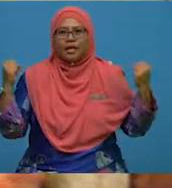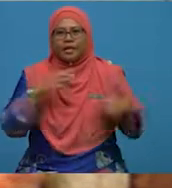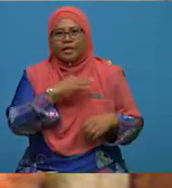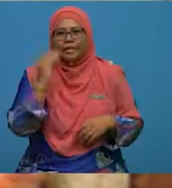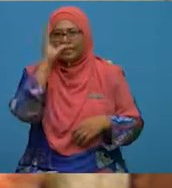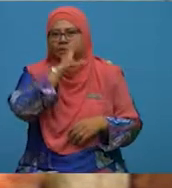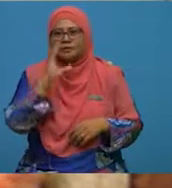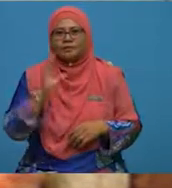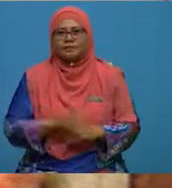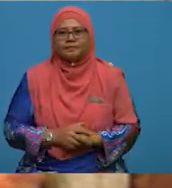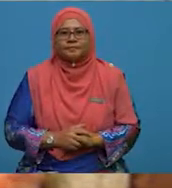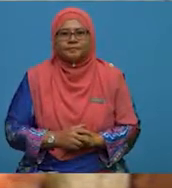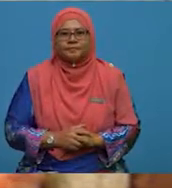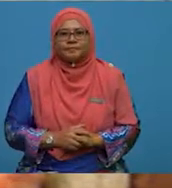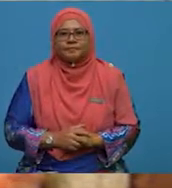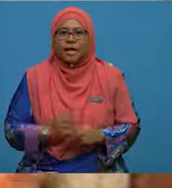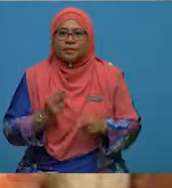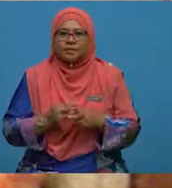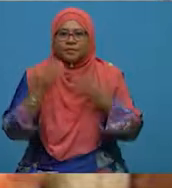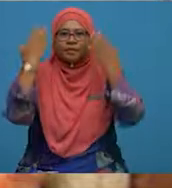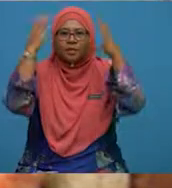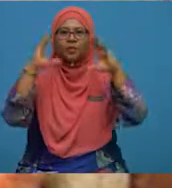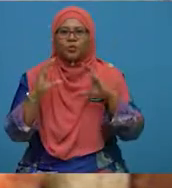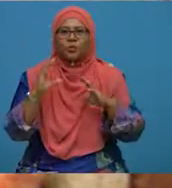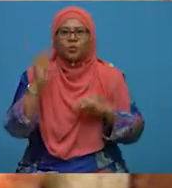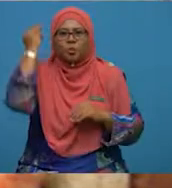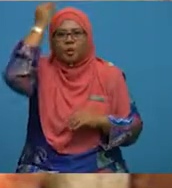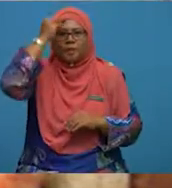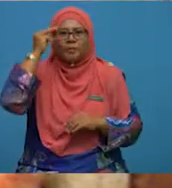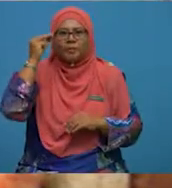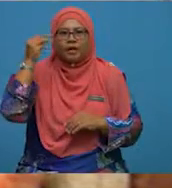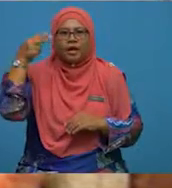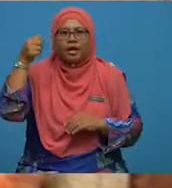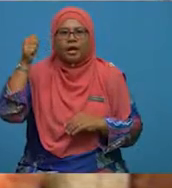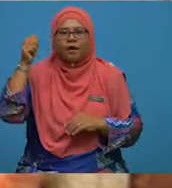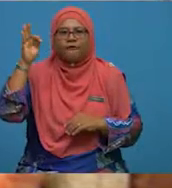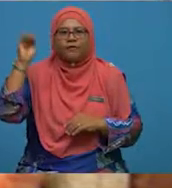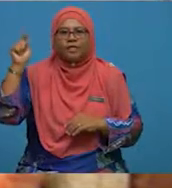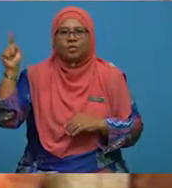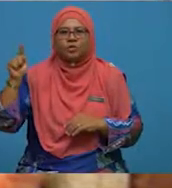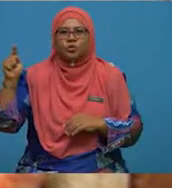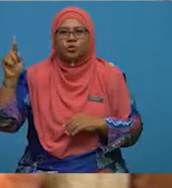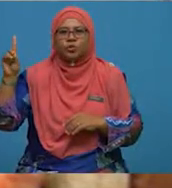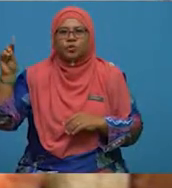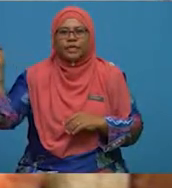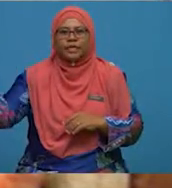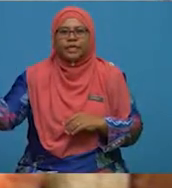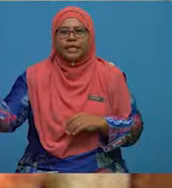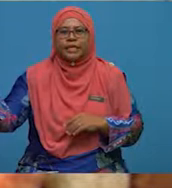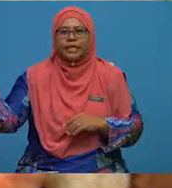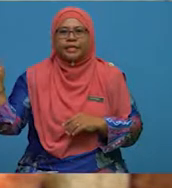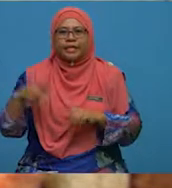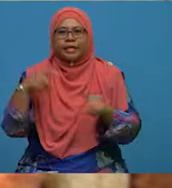ceria. Nama cikgu Muhammad Hafizuddin bin Muhammad Hamzah dari SMK